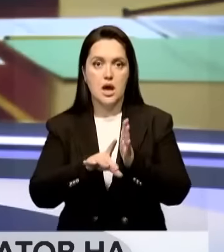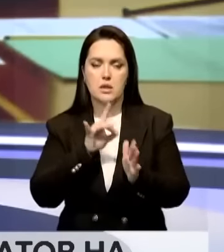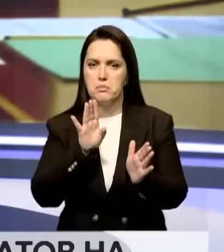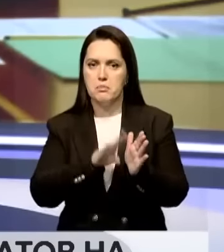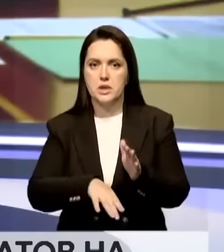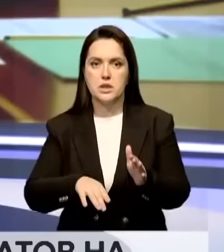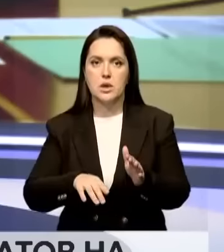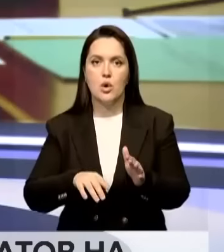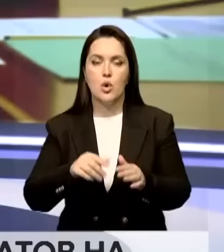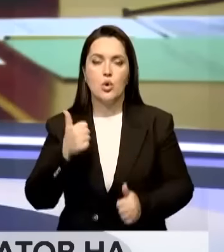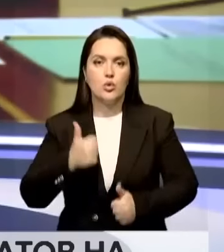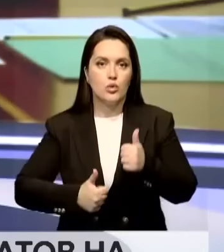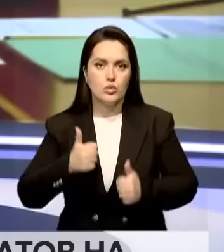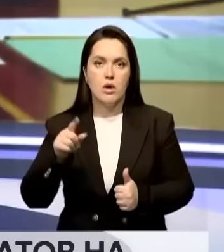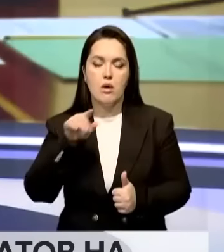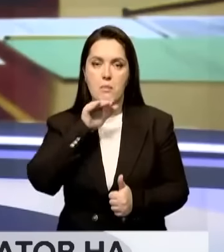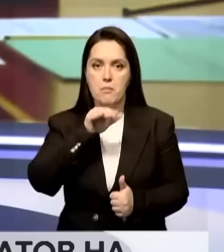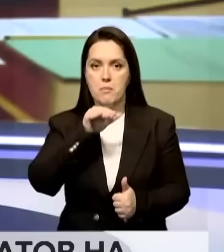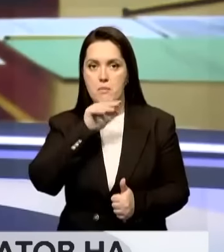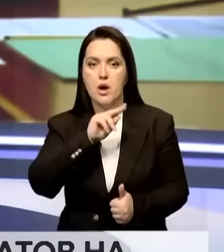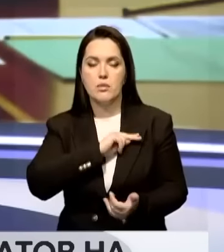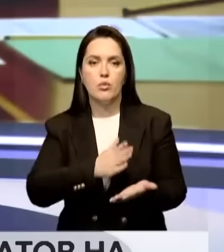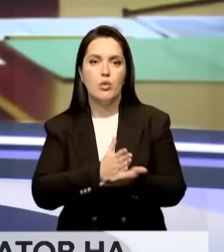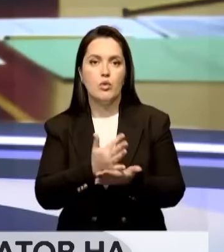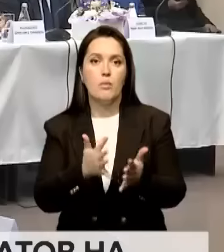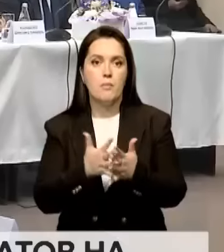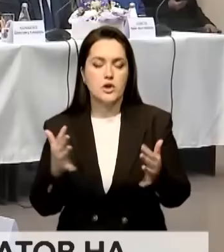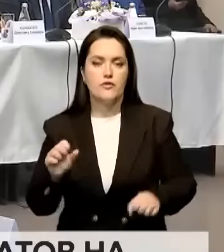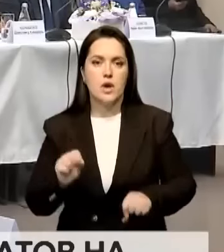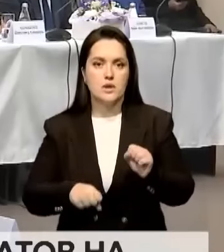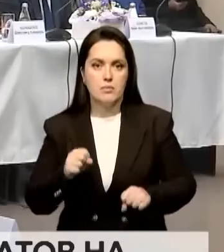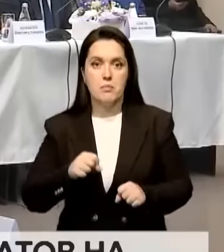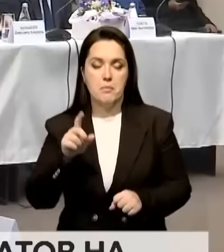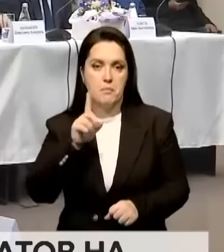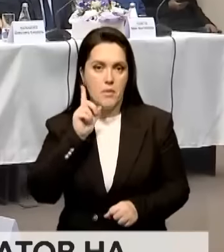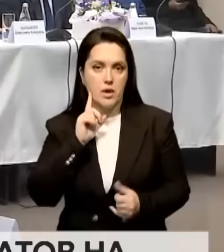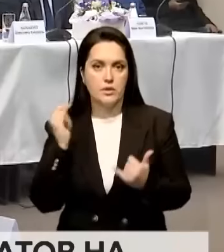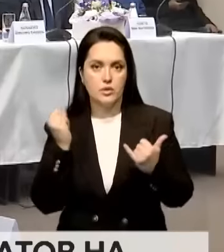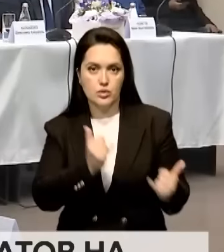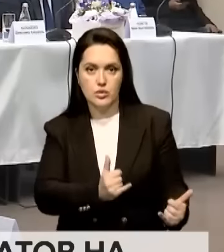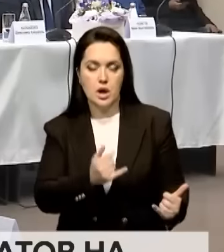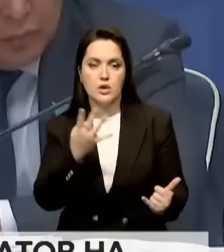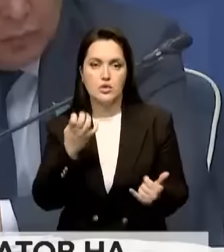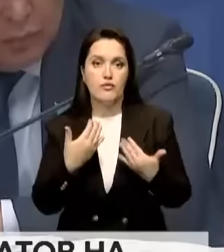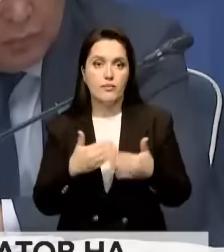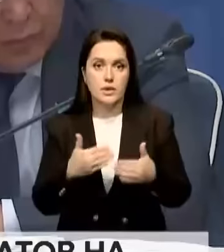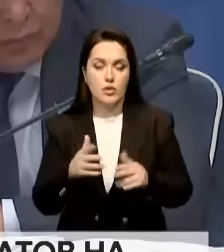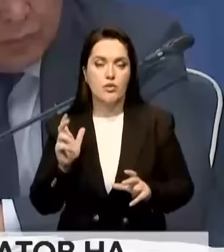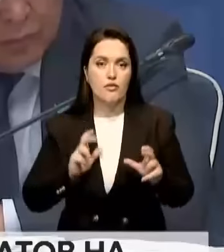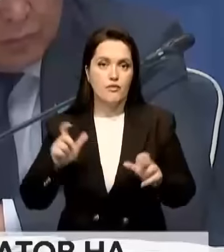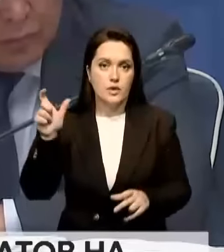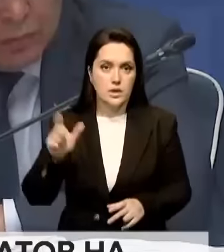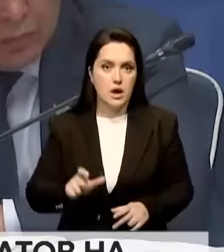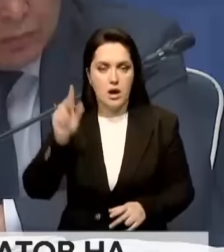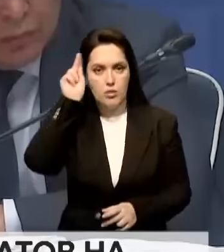без конкурса с учетом компетенций и функционального опыта. Большие возможности открылись и перед молодежью. Около 400 выпускников